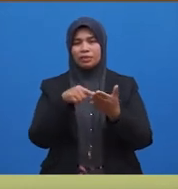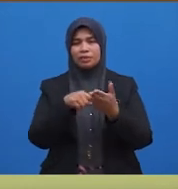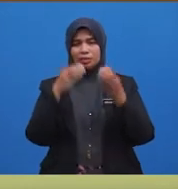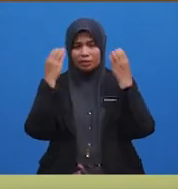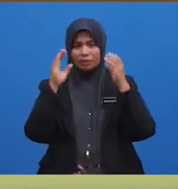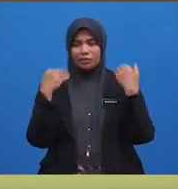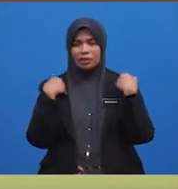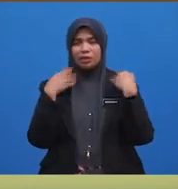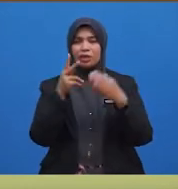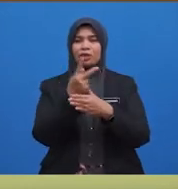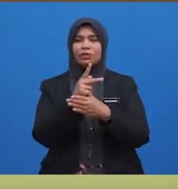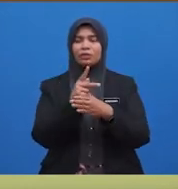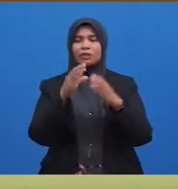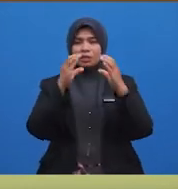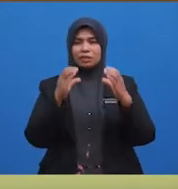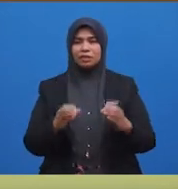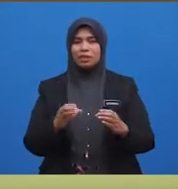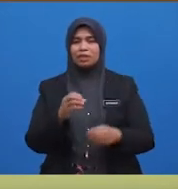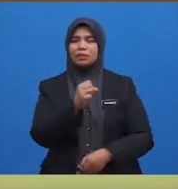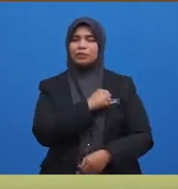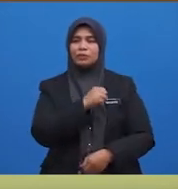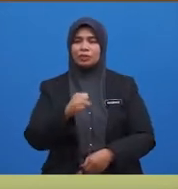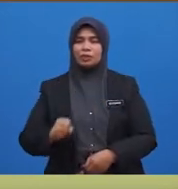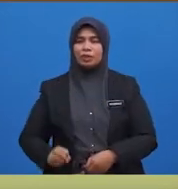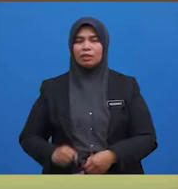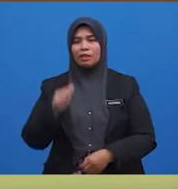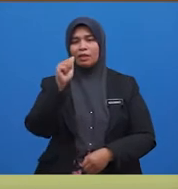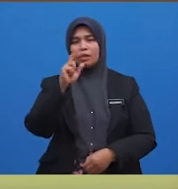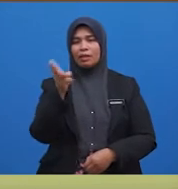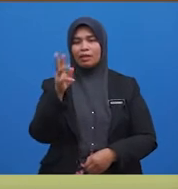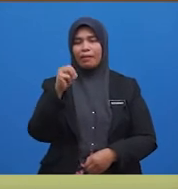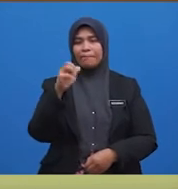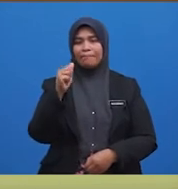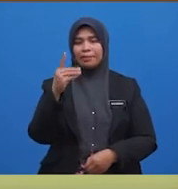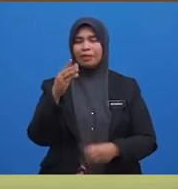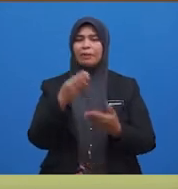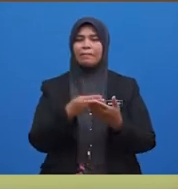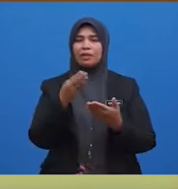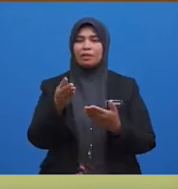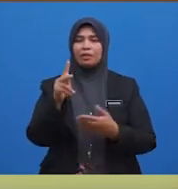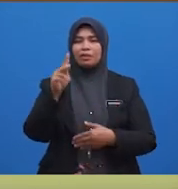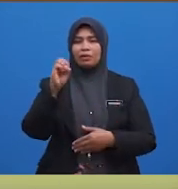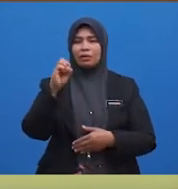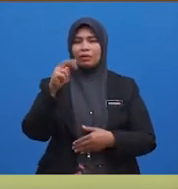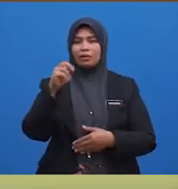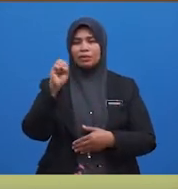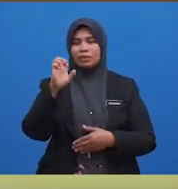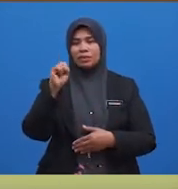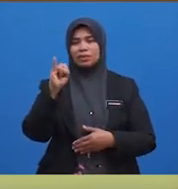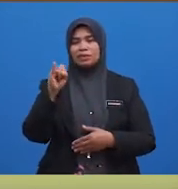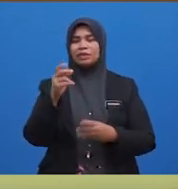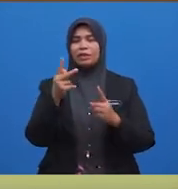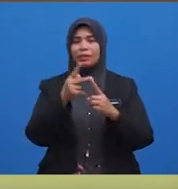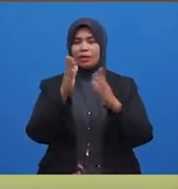cikgu ada berkongsi tentang cara Sultan Ahmad Muazzam Shah, iaitu Sultan Pahang, memberi konsesi kepada orang Eropah